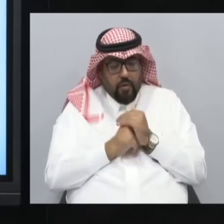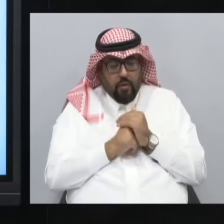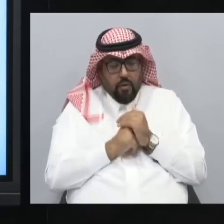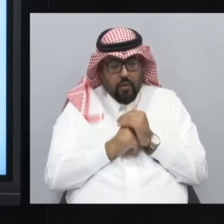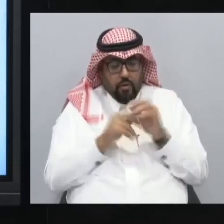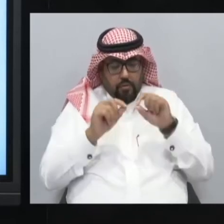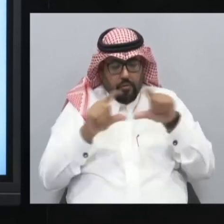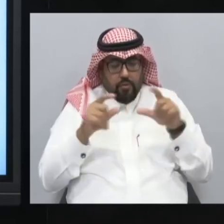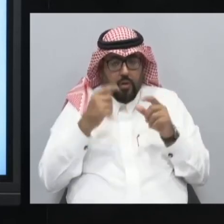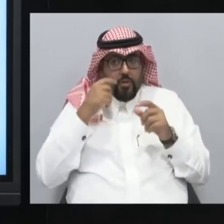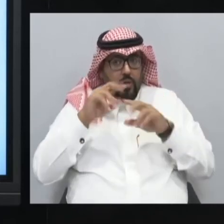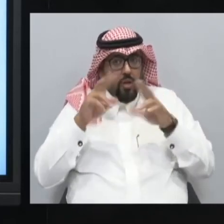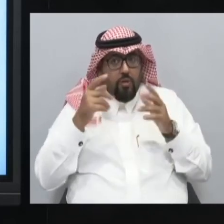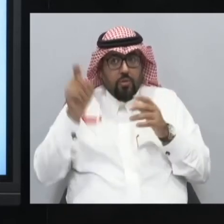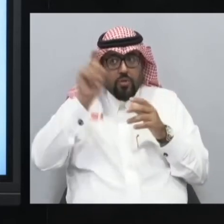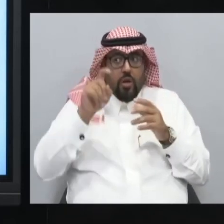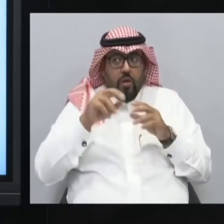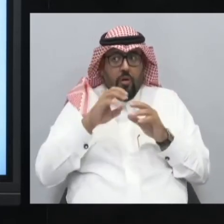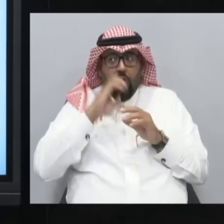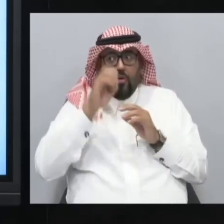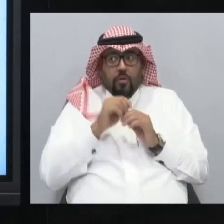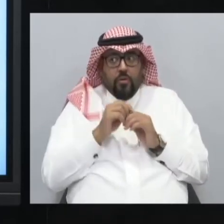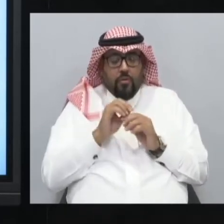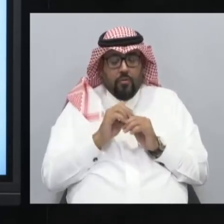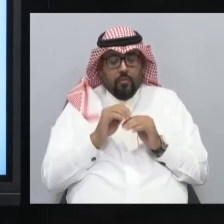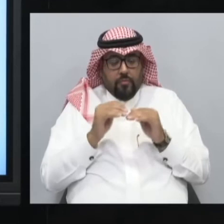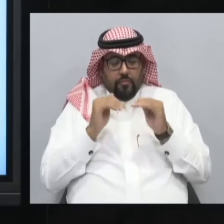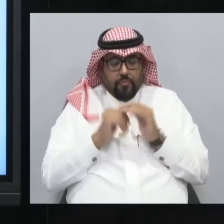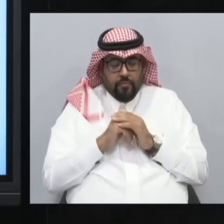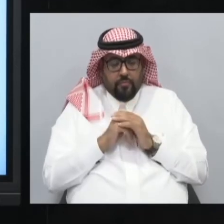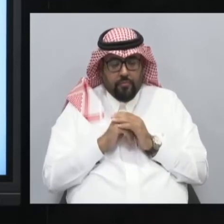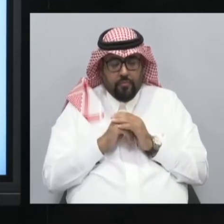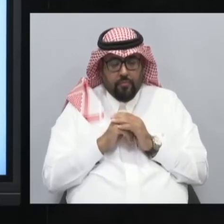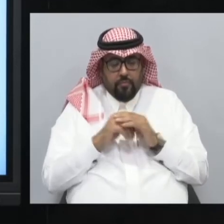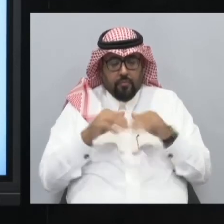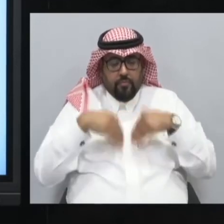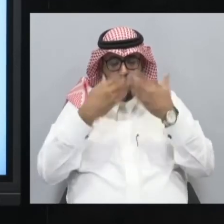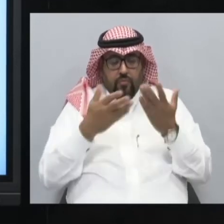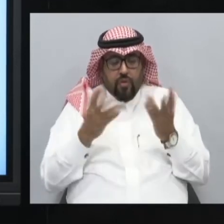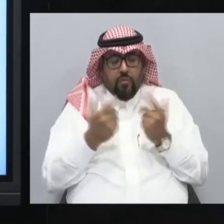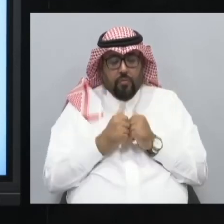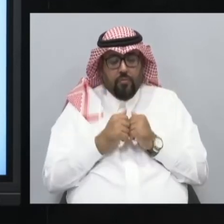استطلع ثم اسأل ثم اقرأ ثم اجب ثم راجع، وهنا سنأتي في ما بعدها بما هو مطلوب.